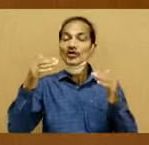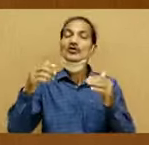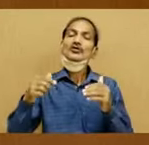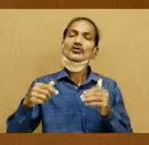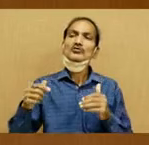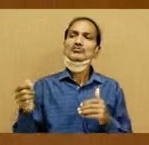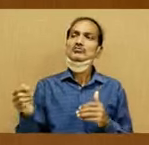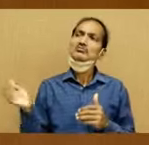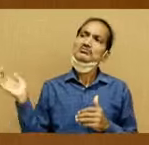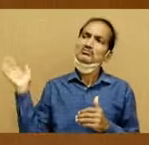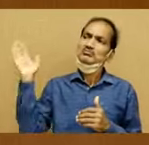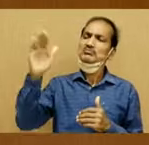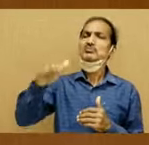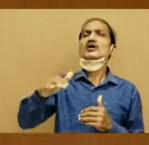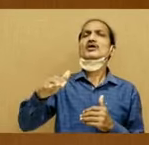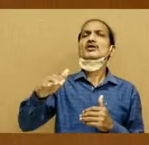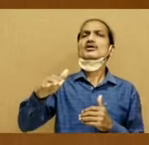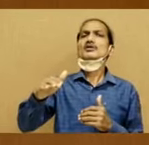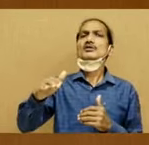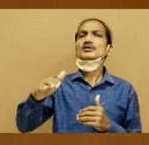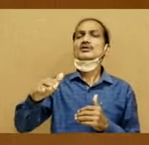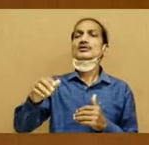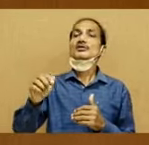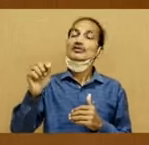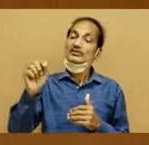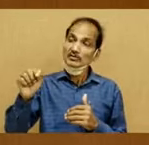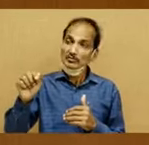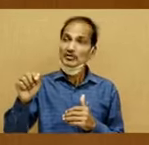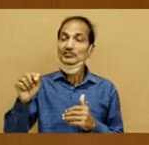ଫେରିଲେ ହାତ ଧୋଇବା, ଏଇଟା ନିଜର